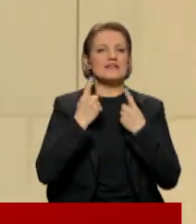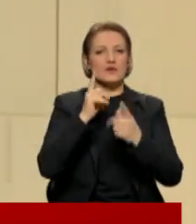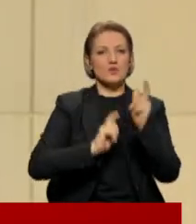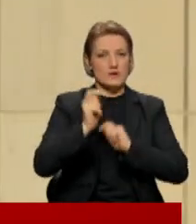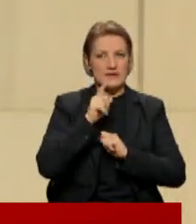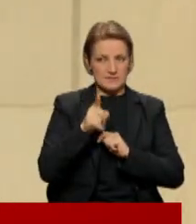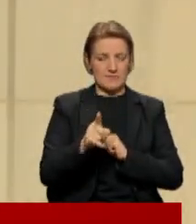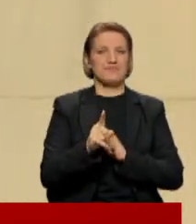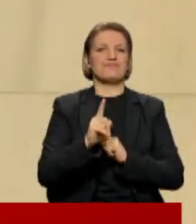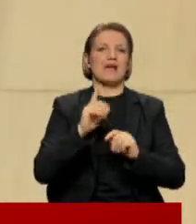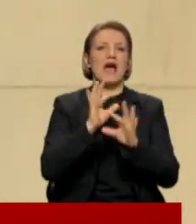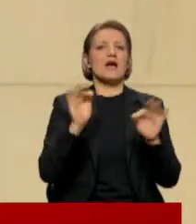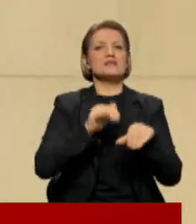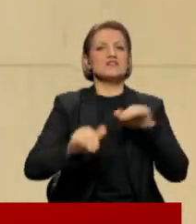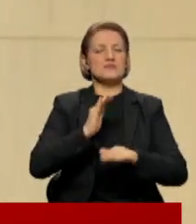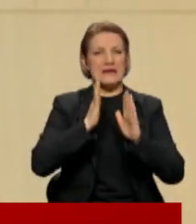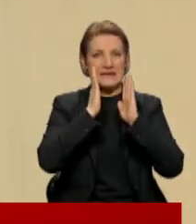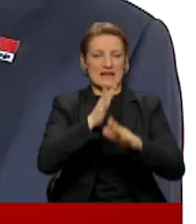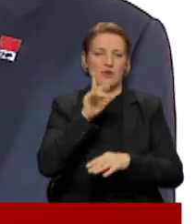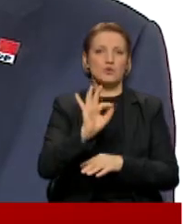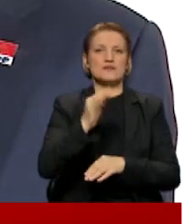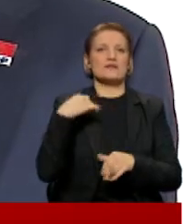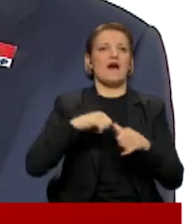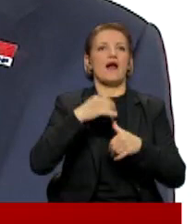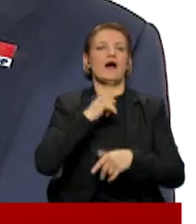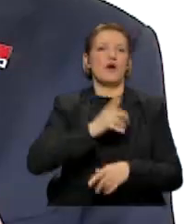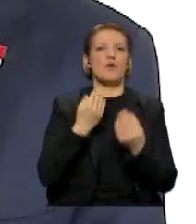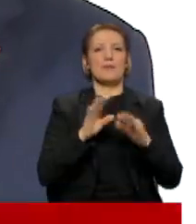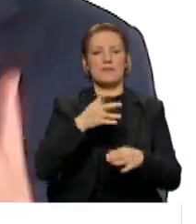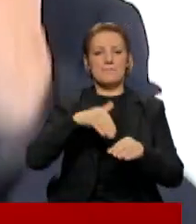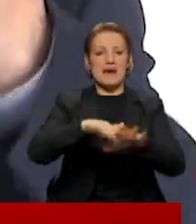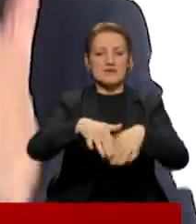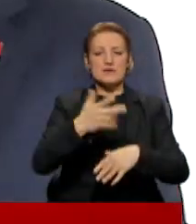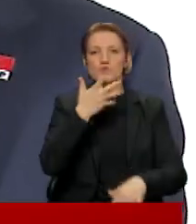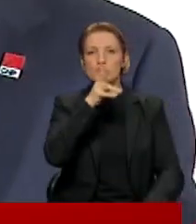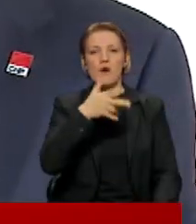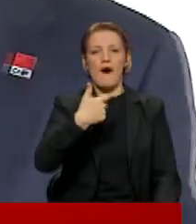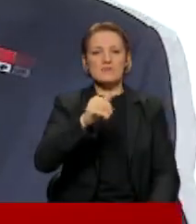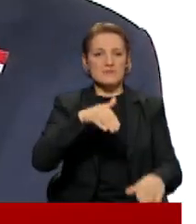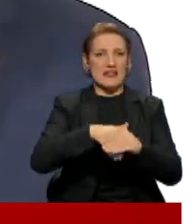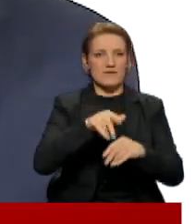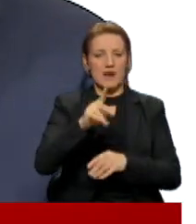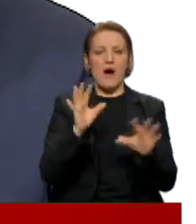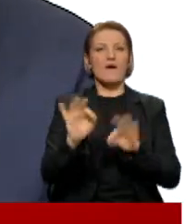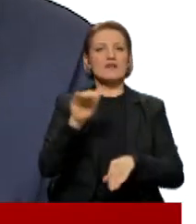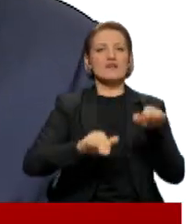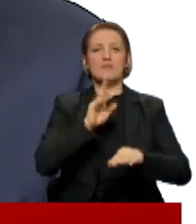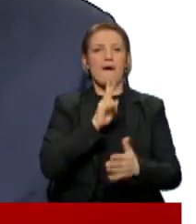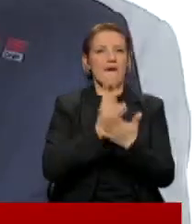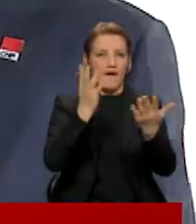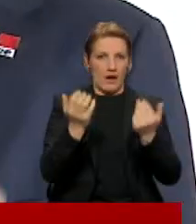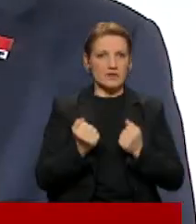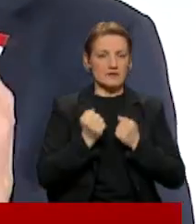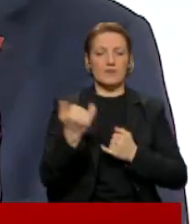seçime götürmesi halinde yeniden aday olamayacağını söylüyor meclisten 360 ve daha fazlası milletvekiliyle Erken seçim kararı